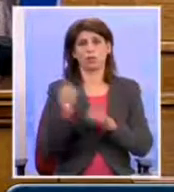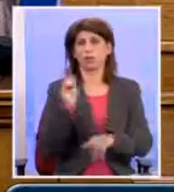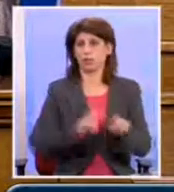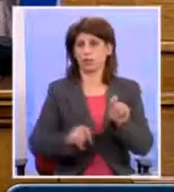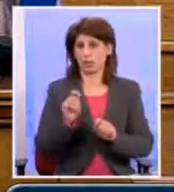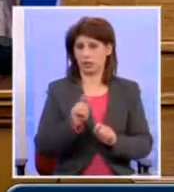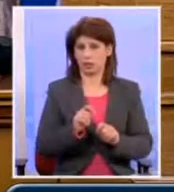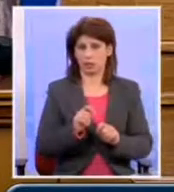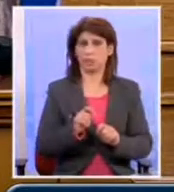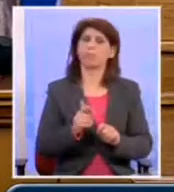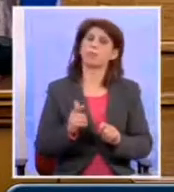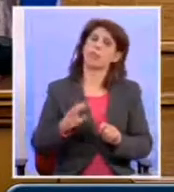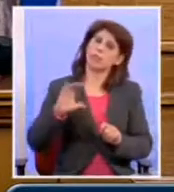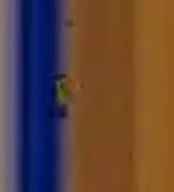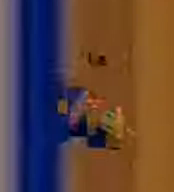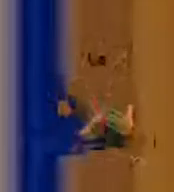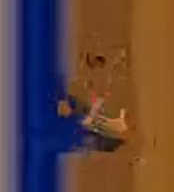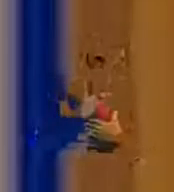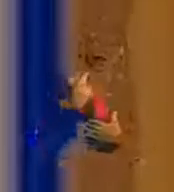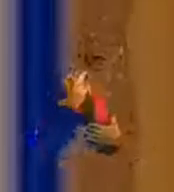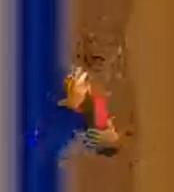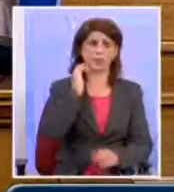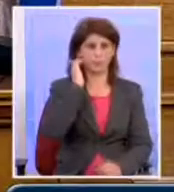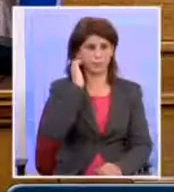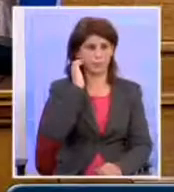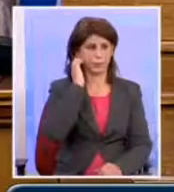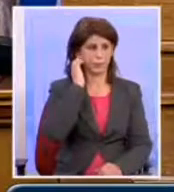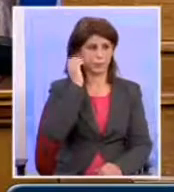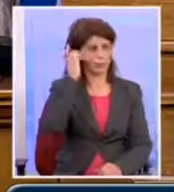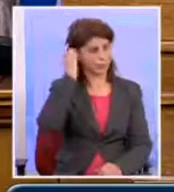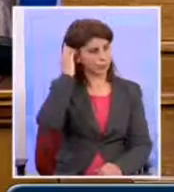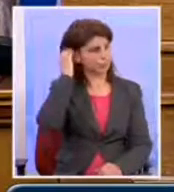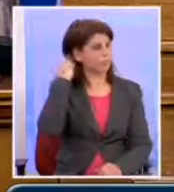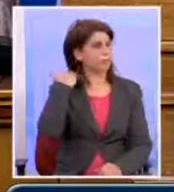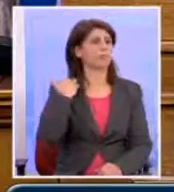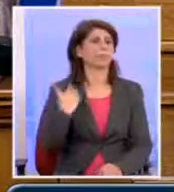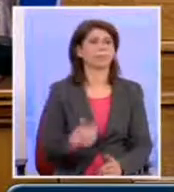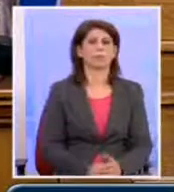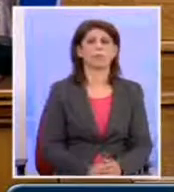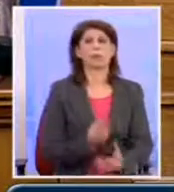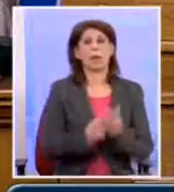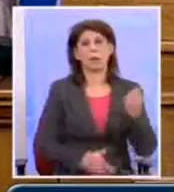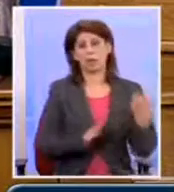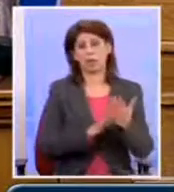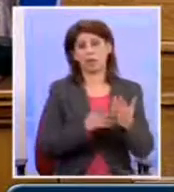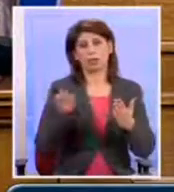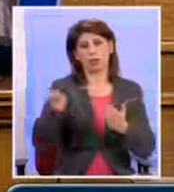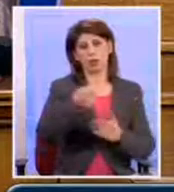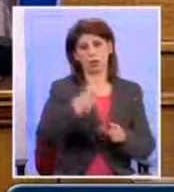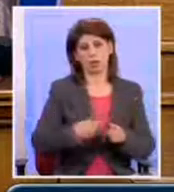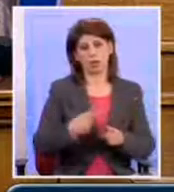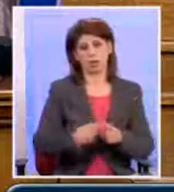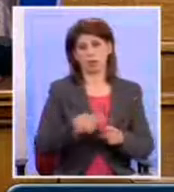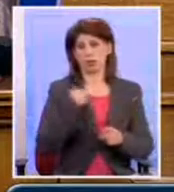διαμόρφωση και την πρώτη ανάπτυξη του ελλείμματος απέναντι στο χρέος της χώρας.